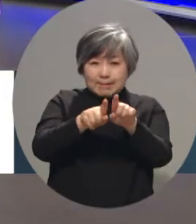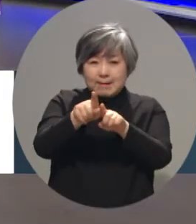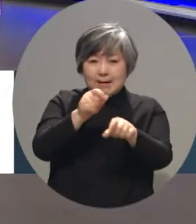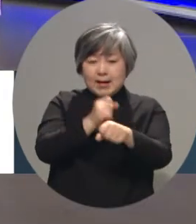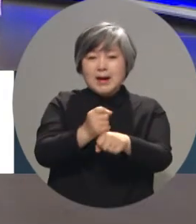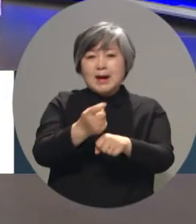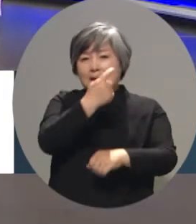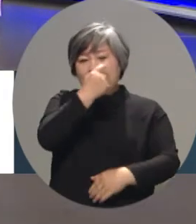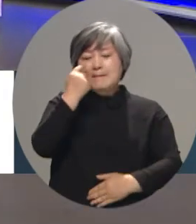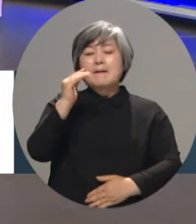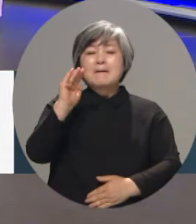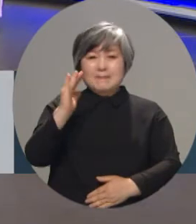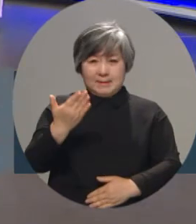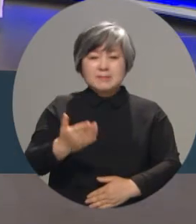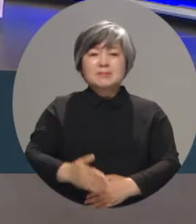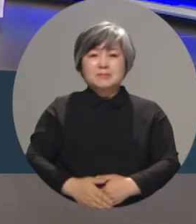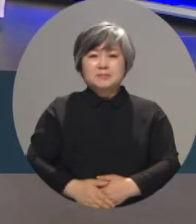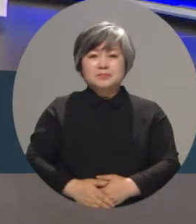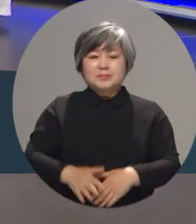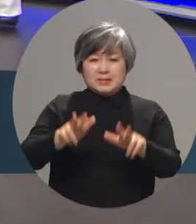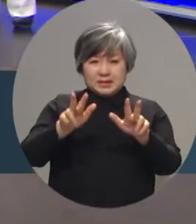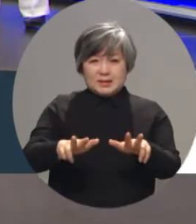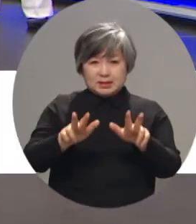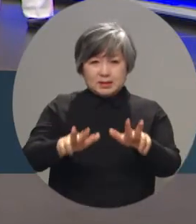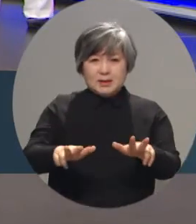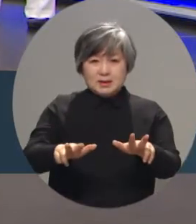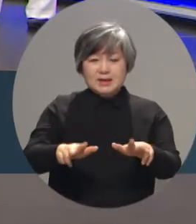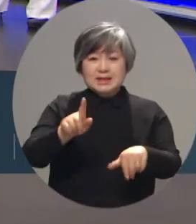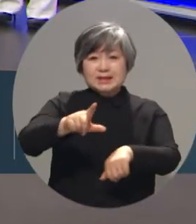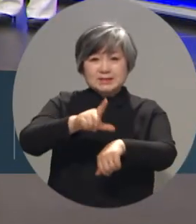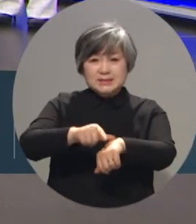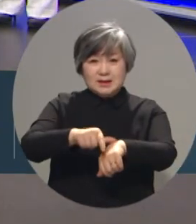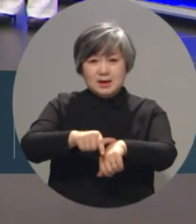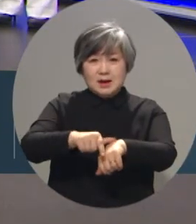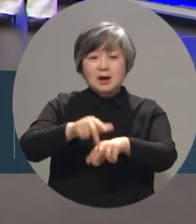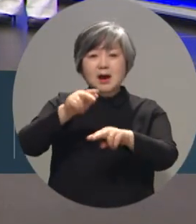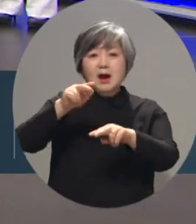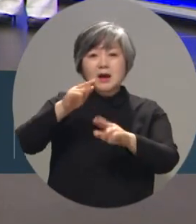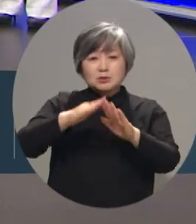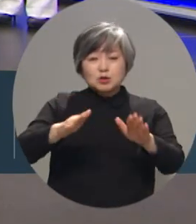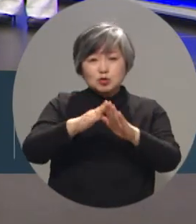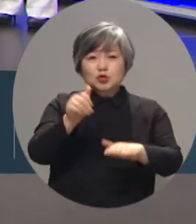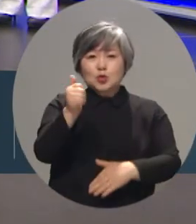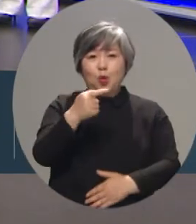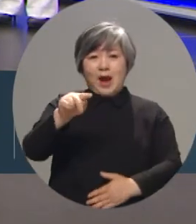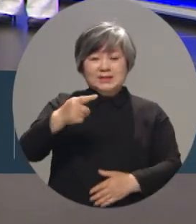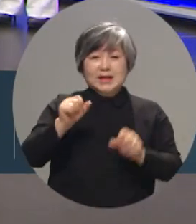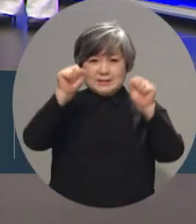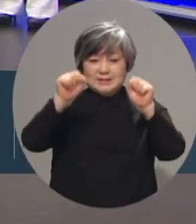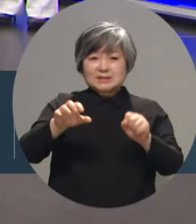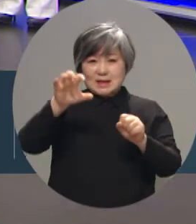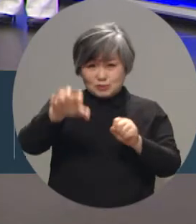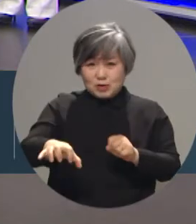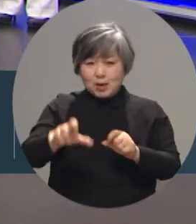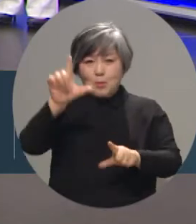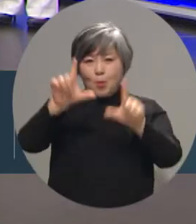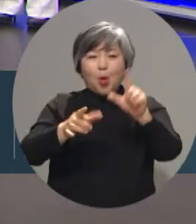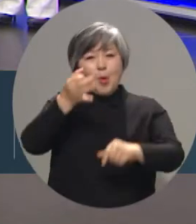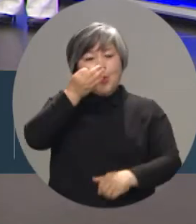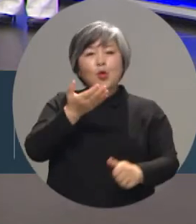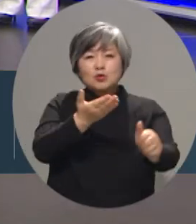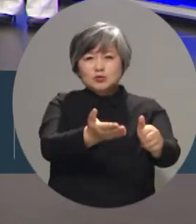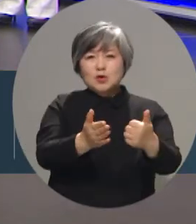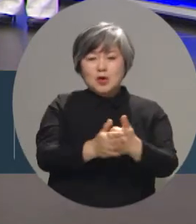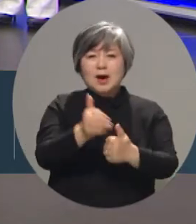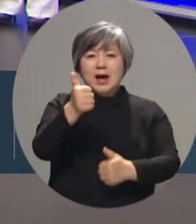한번 살펴봤습니다. 자, 이번에는 이 시각 또 전주 화산체육관 개표소 현장 한번 살펴보도록 하겠습니다. 저희